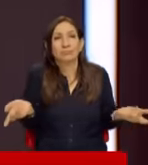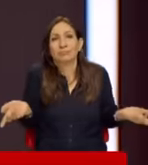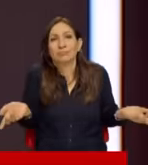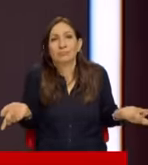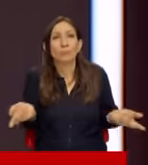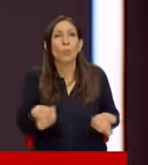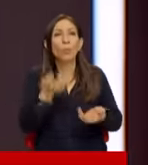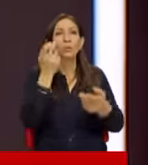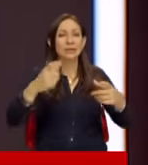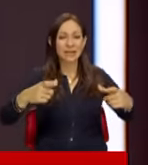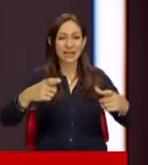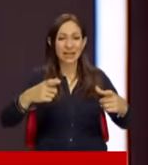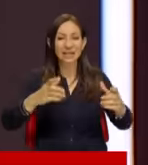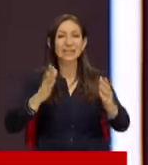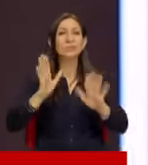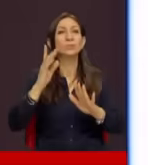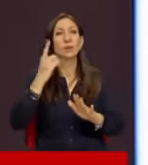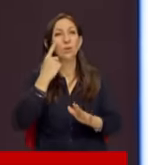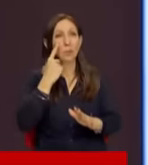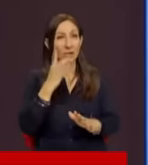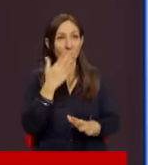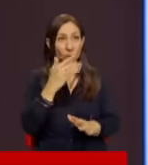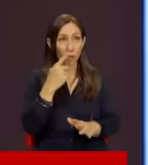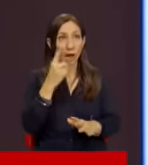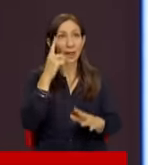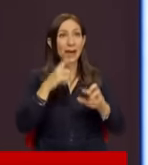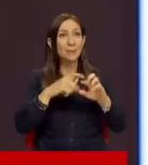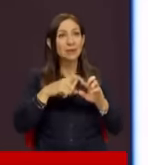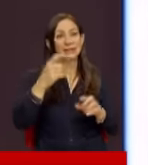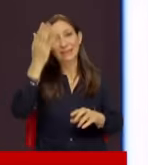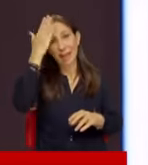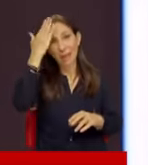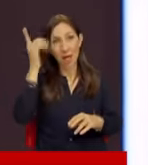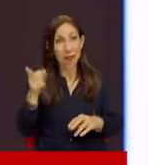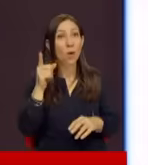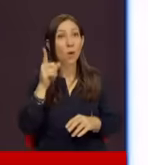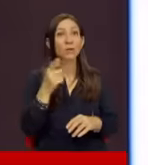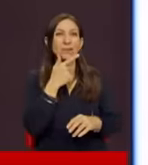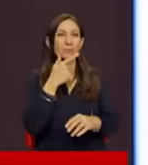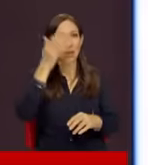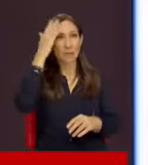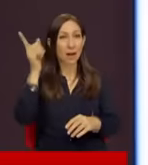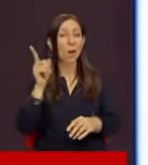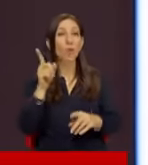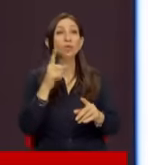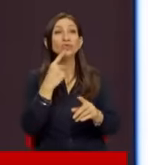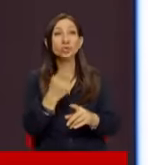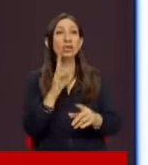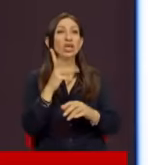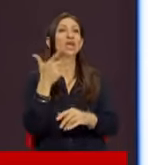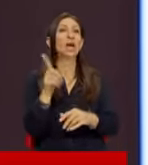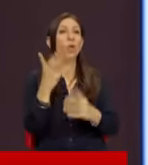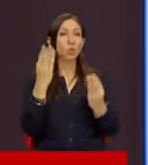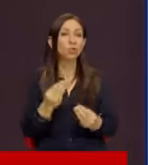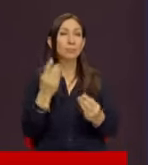Hani boş tencerenin götürmeyeceği hükümet yoktur diyor ya rahmetli Demirel. Evet. O sözün de aslında hala geçerli olduğunu